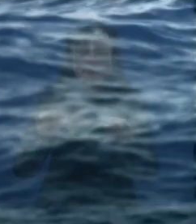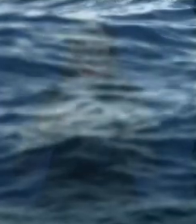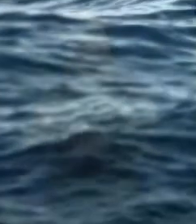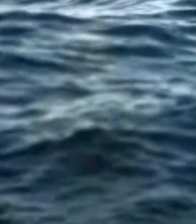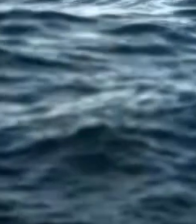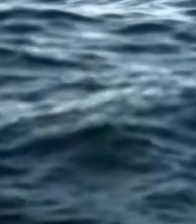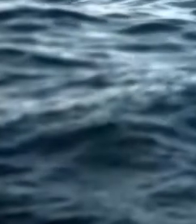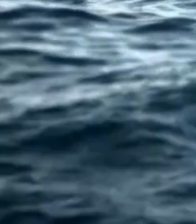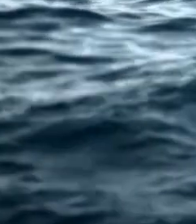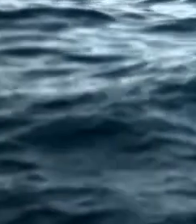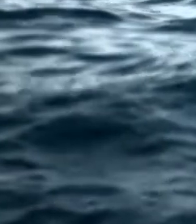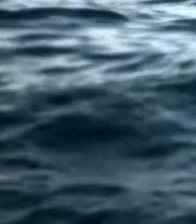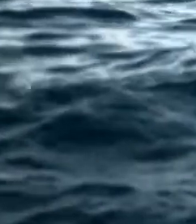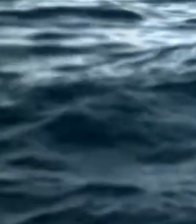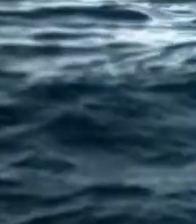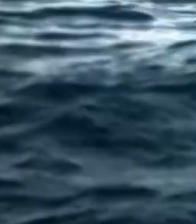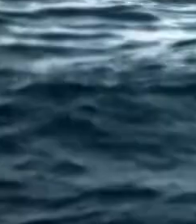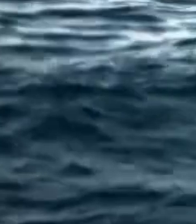으